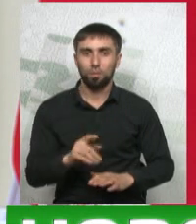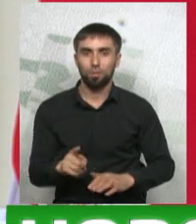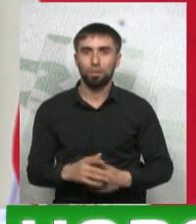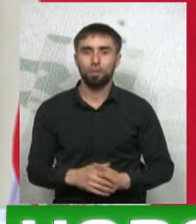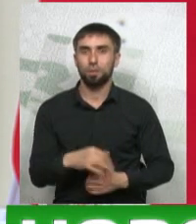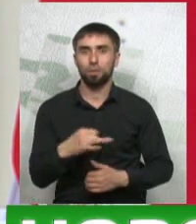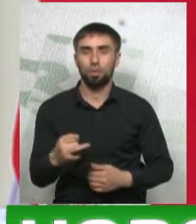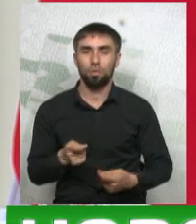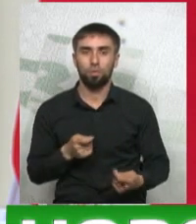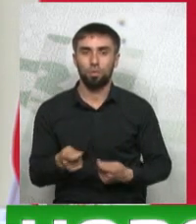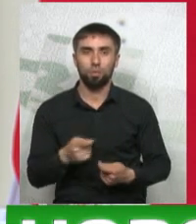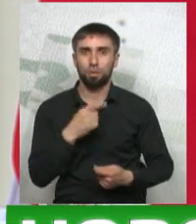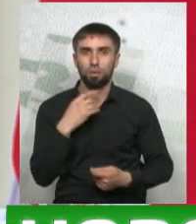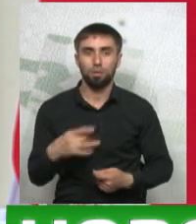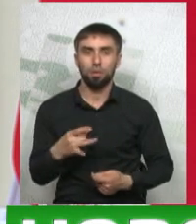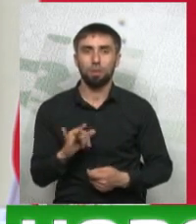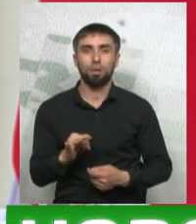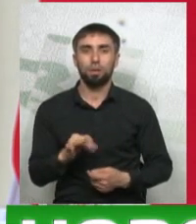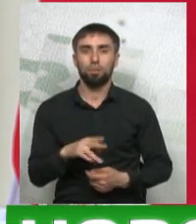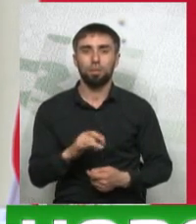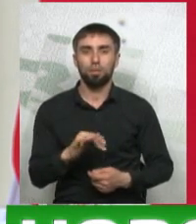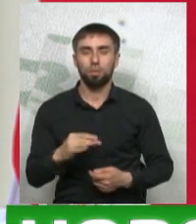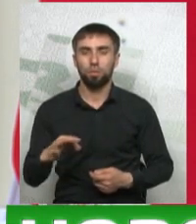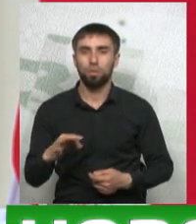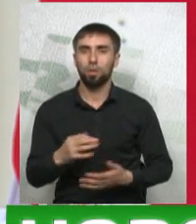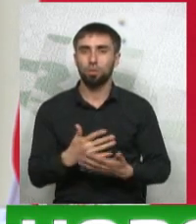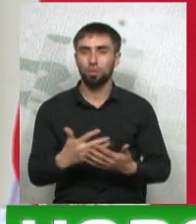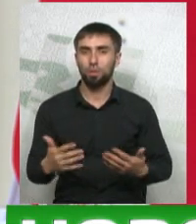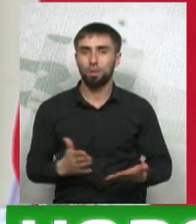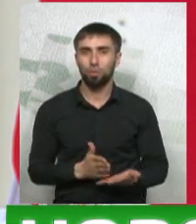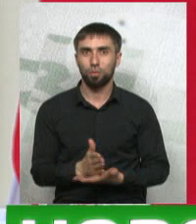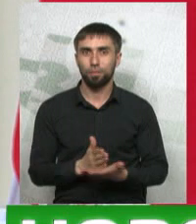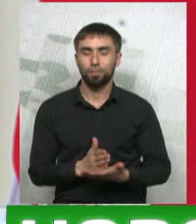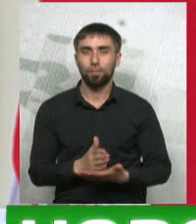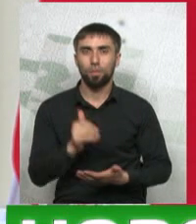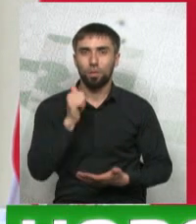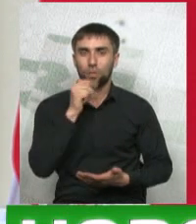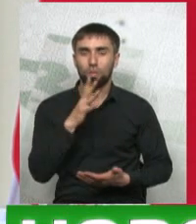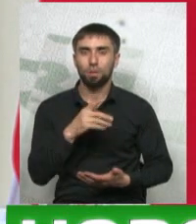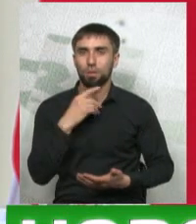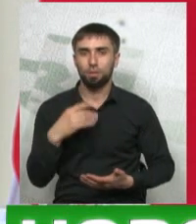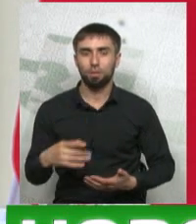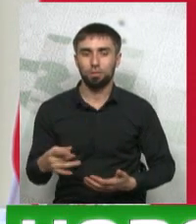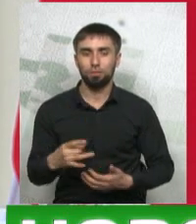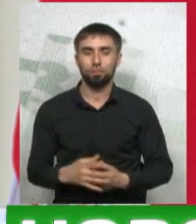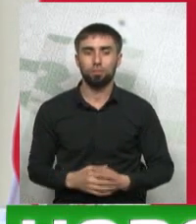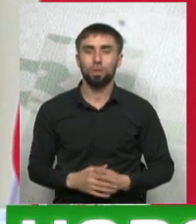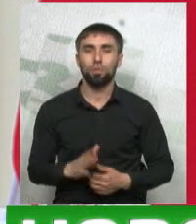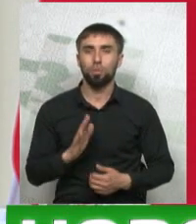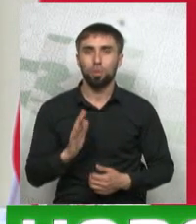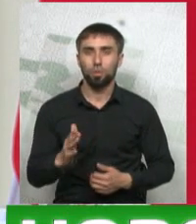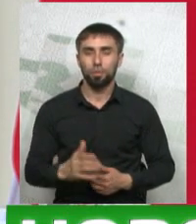и руководство республики, и правительство, другие службы, которые в республике,